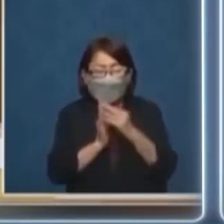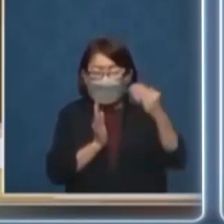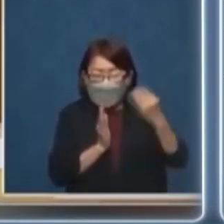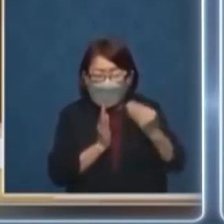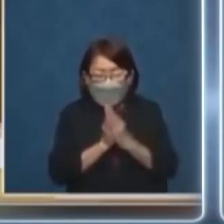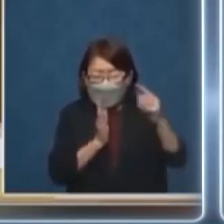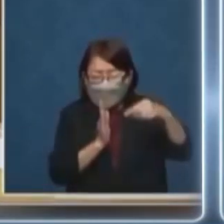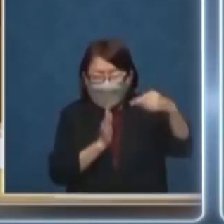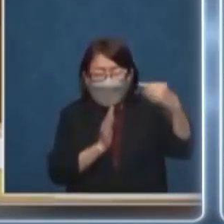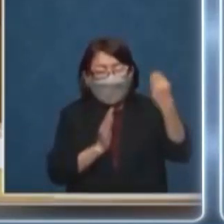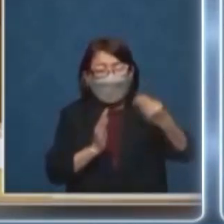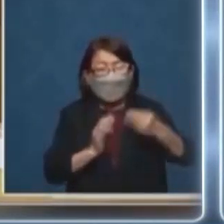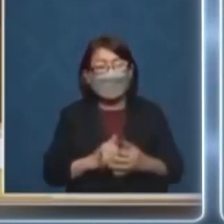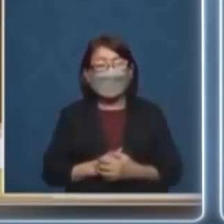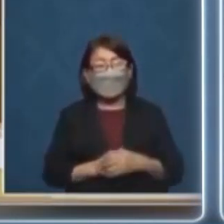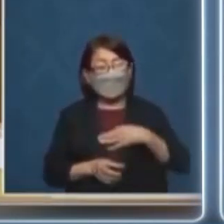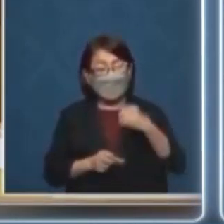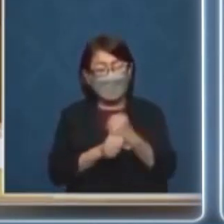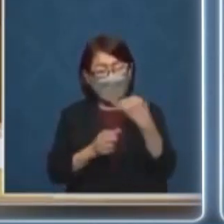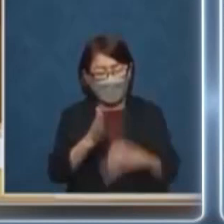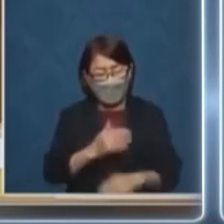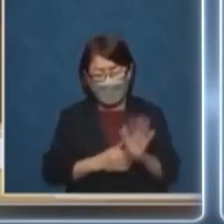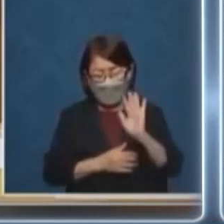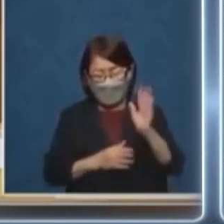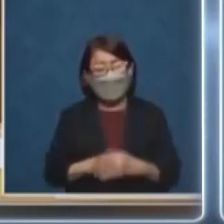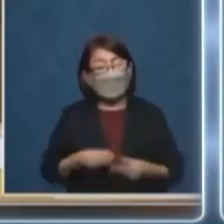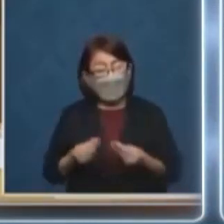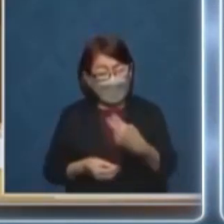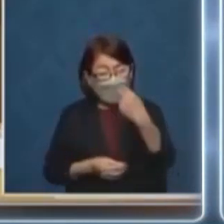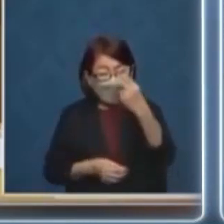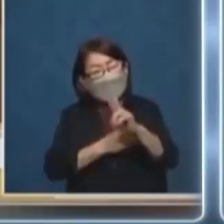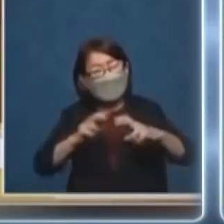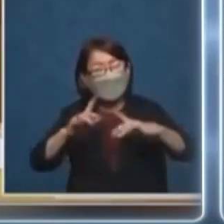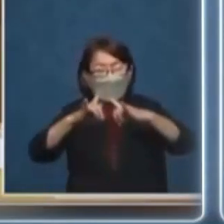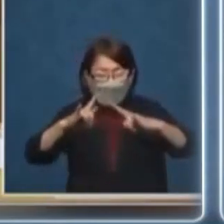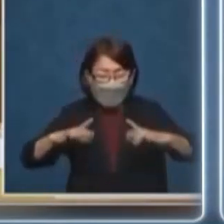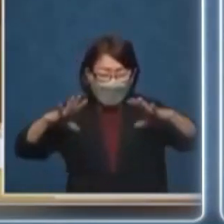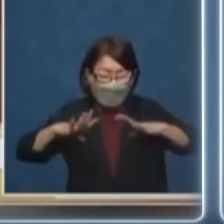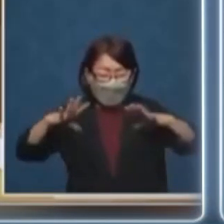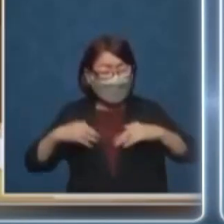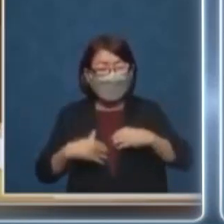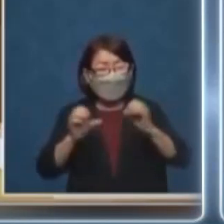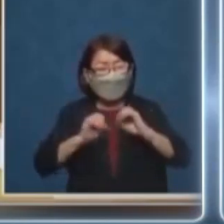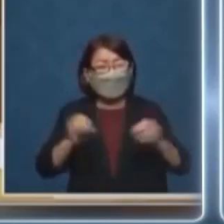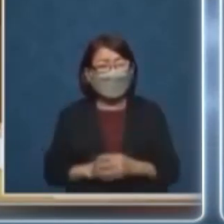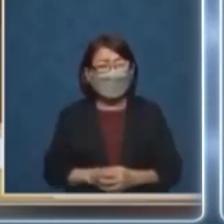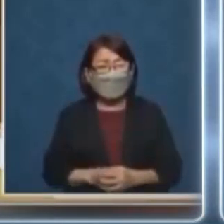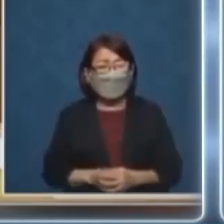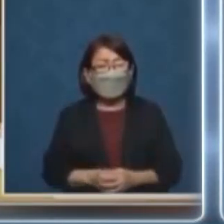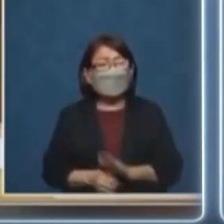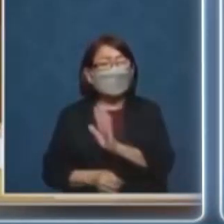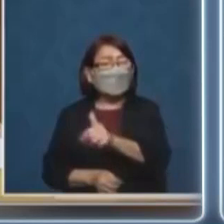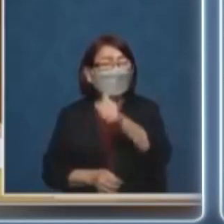เพราะนั้นผมจะไม่ทำอะไรที่มันผิดนะก็ขอให้เข้าใจกันด้วยนะครับก็มีเงินเดือนเท่านั้นแหละครับที่ใช้อยู่ทุกวันเนี่ยน